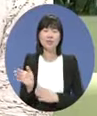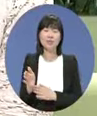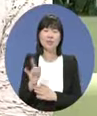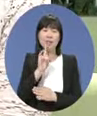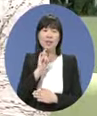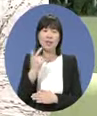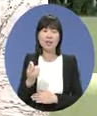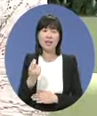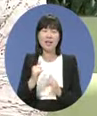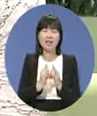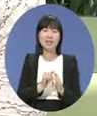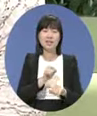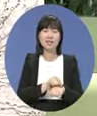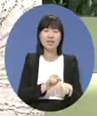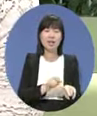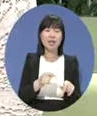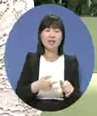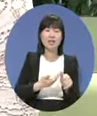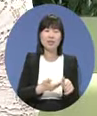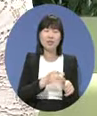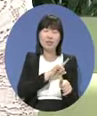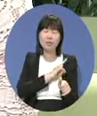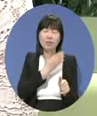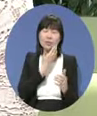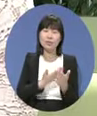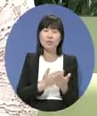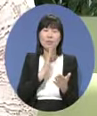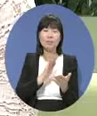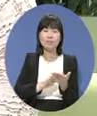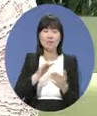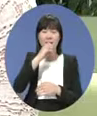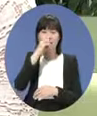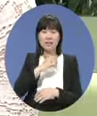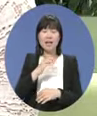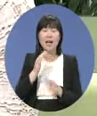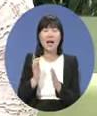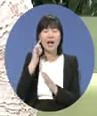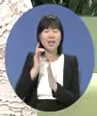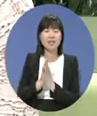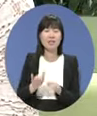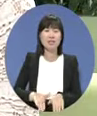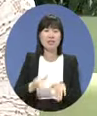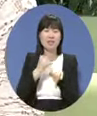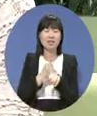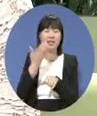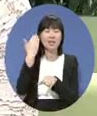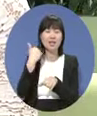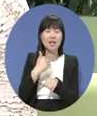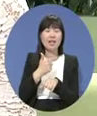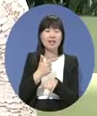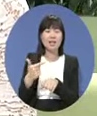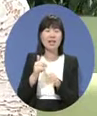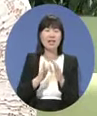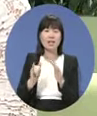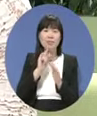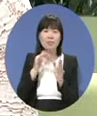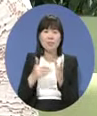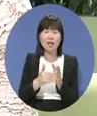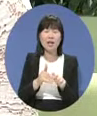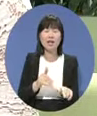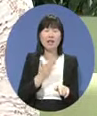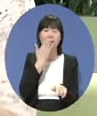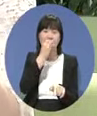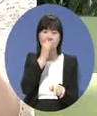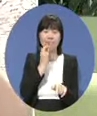근데 이 사회성이라는 것은 그래서 가르치는 것이 굉장히 중요합니다. 그냥 알아서 크려니 이게 예전엔 대가족에서는요, 이게 좀